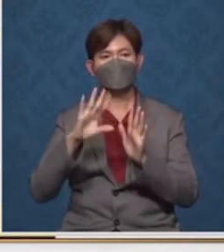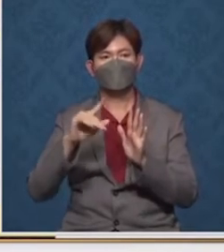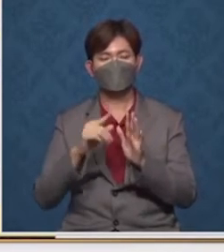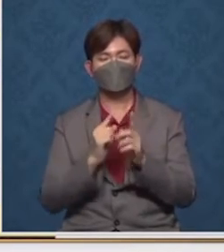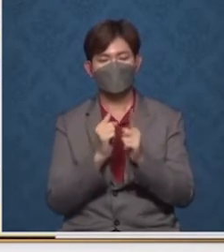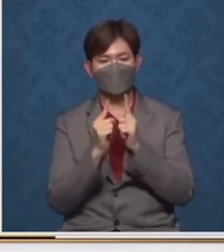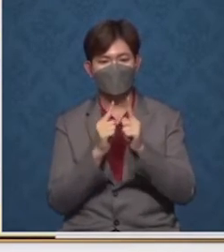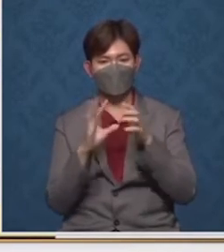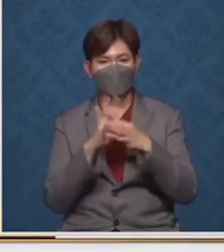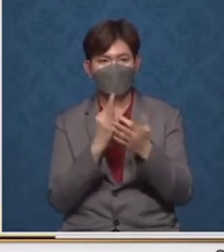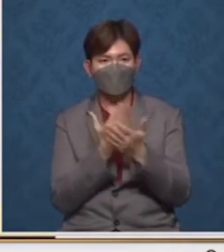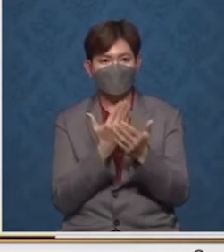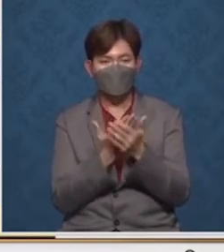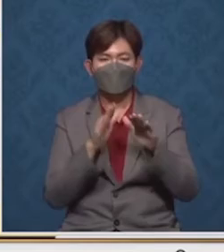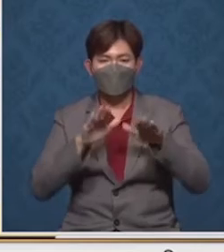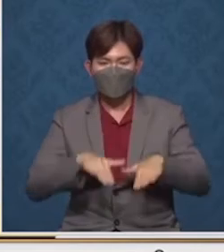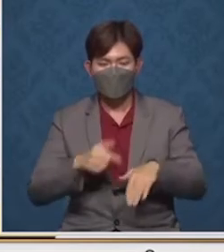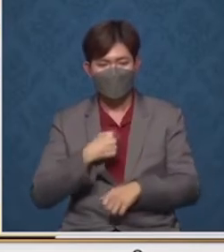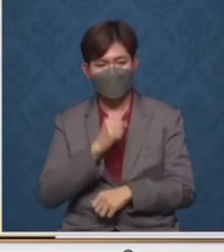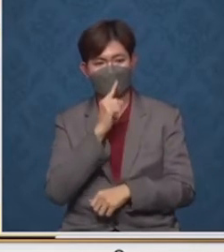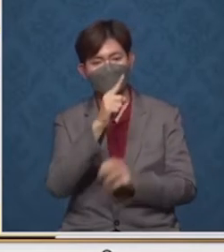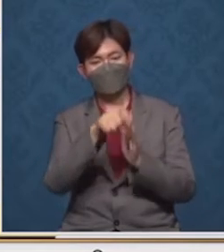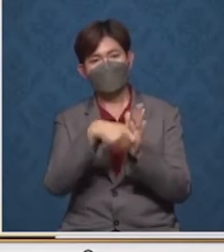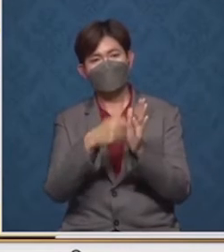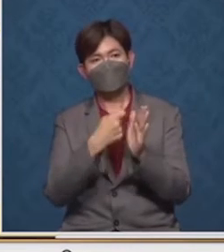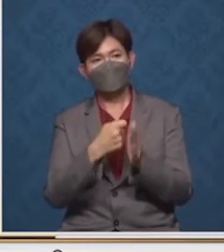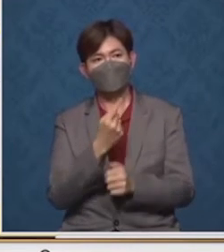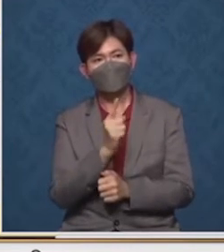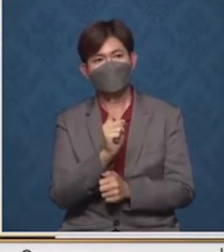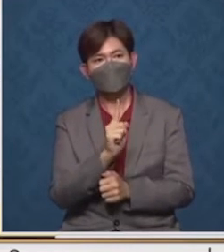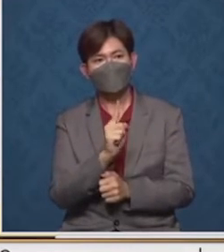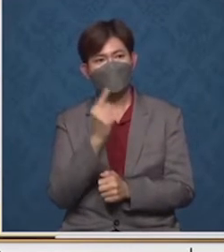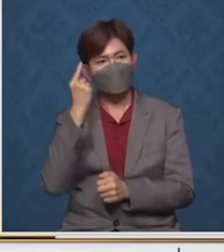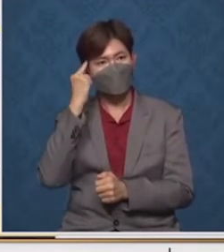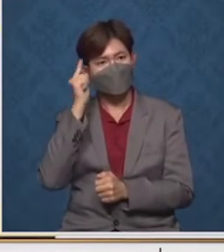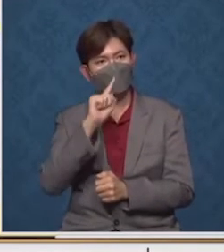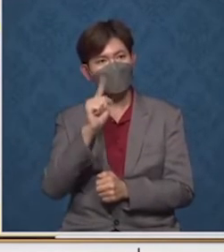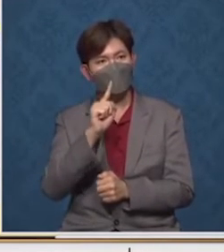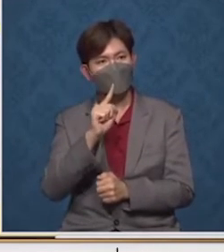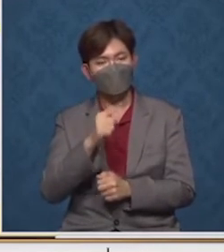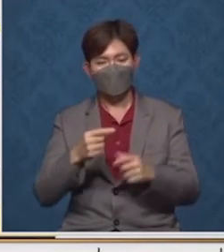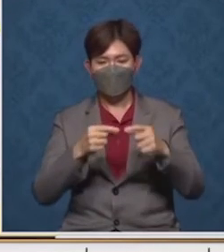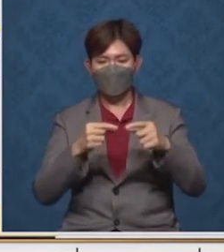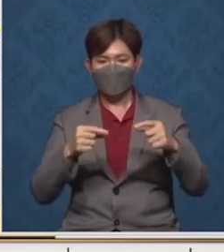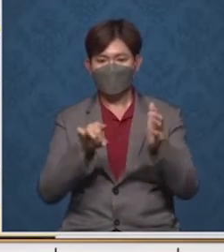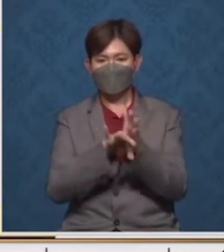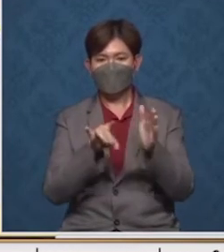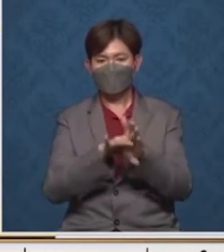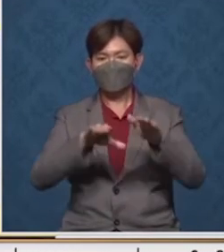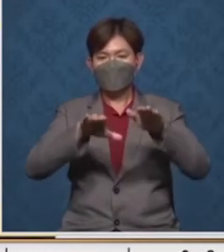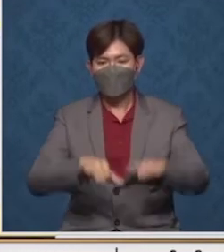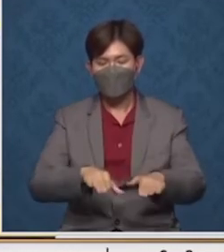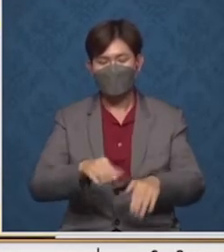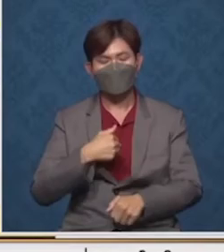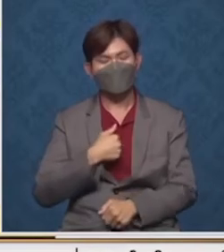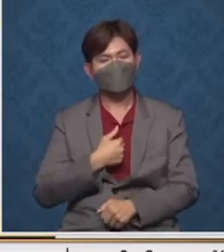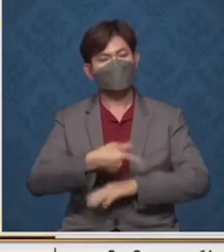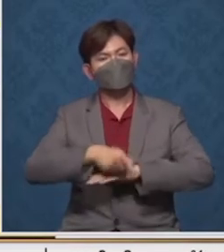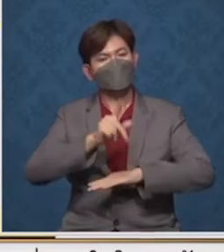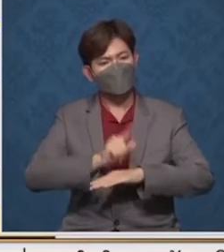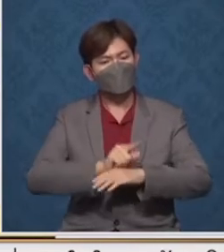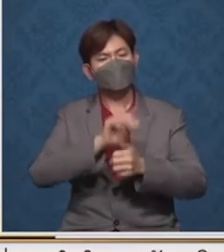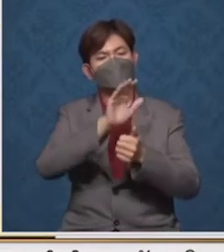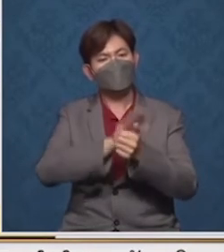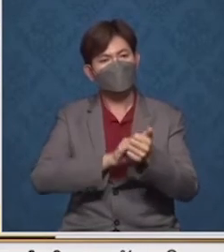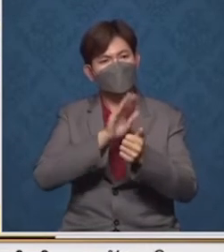รองราคาเนี่ยจะฟ้องเขาหาว่าเจตนาลดสเปคมีธรรมาจารย์ครับผมสงสารผอ.องค์